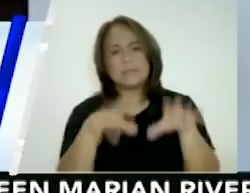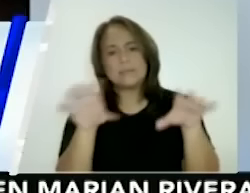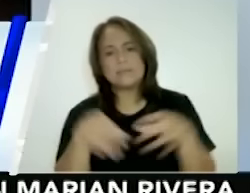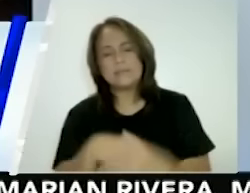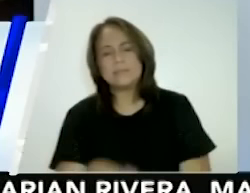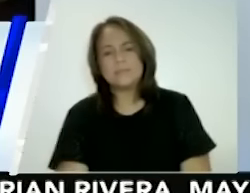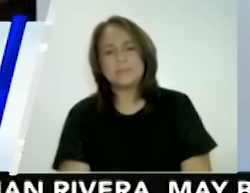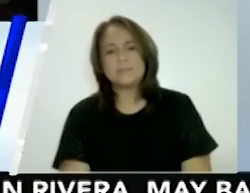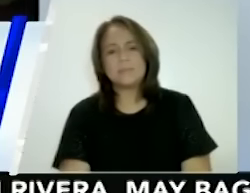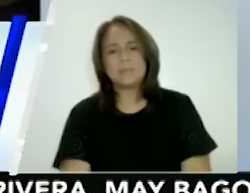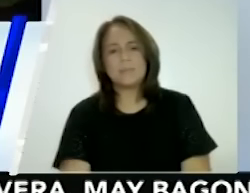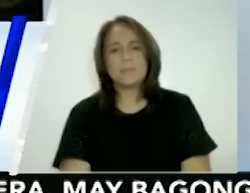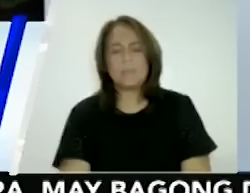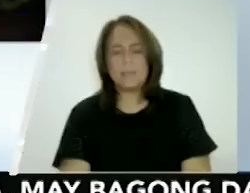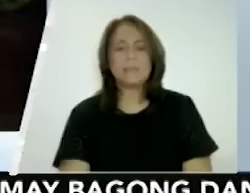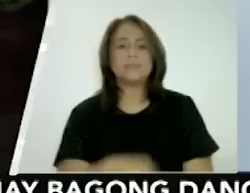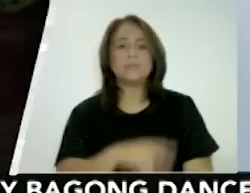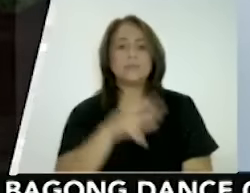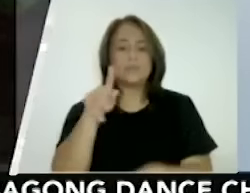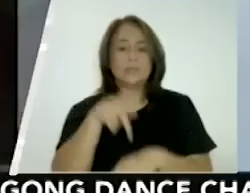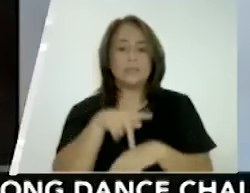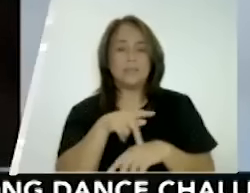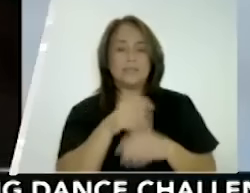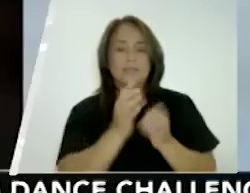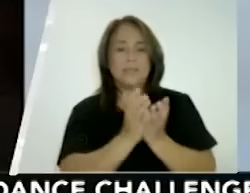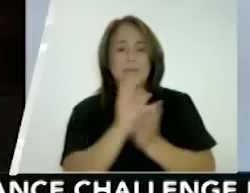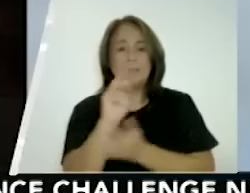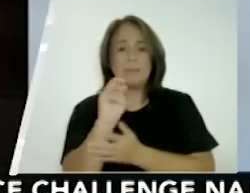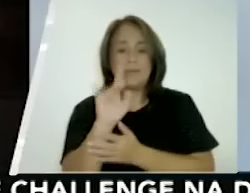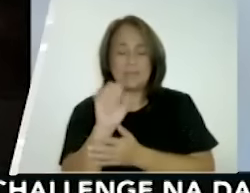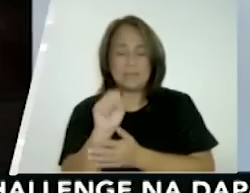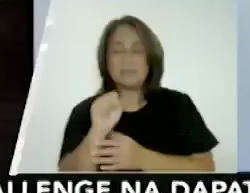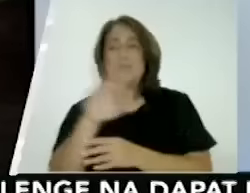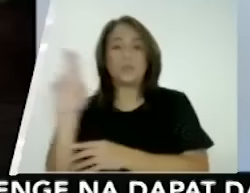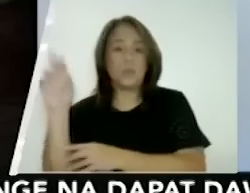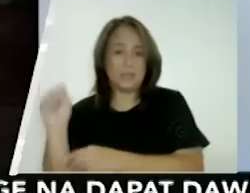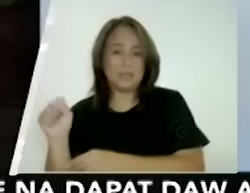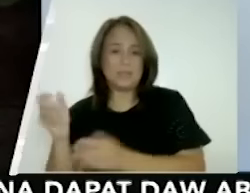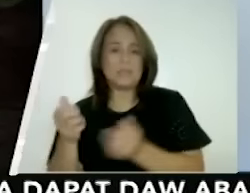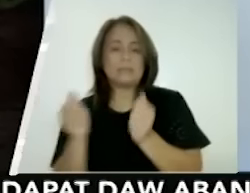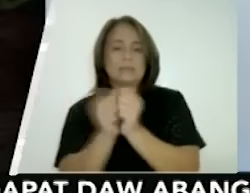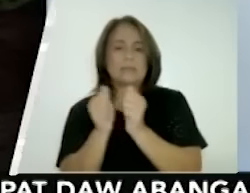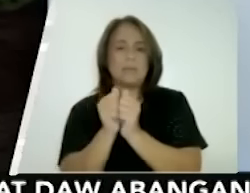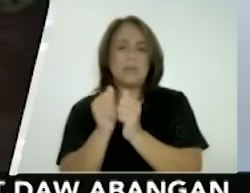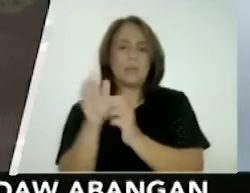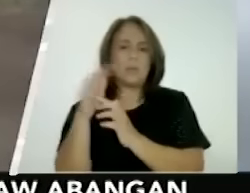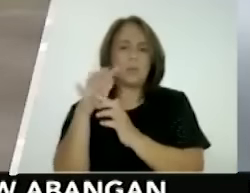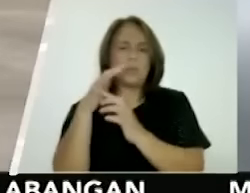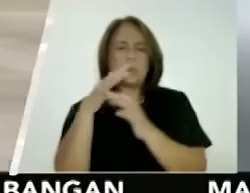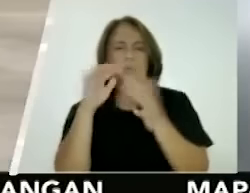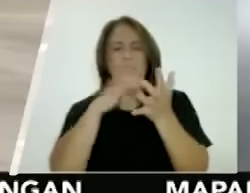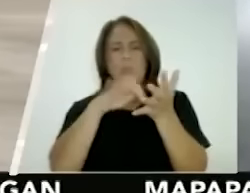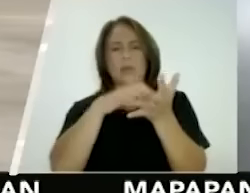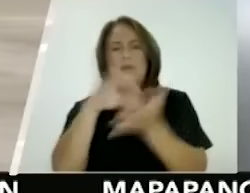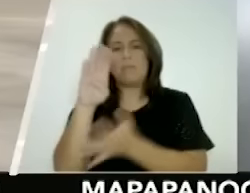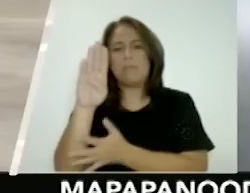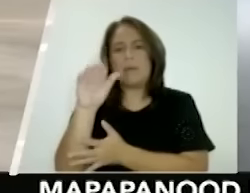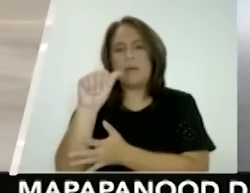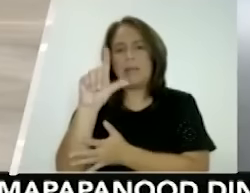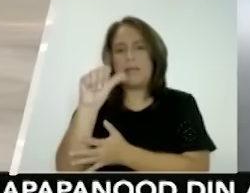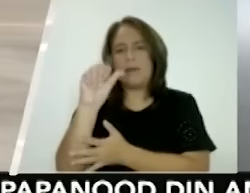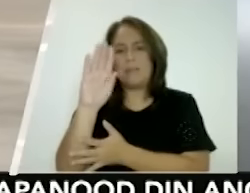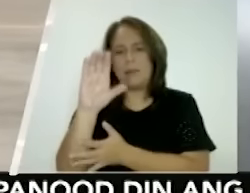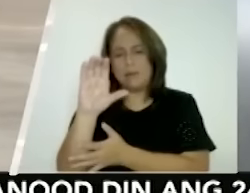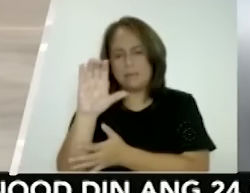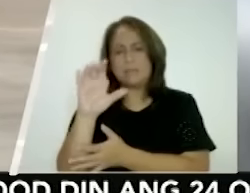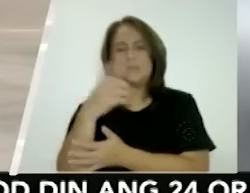mga taga-Philippine Marines at US Marine Corps sumabak sa air assault exercise sa Balabac Island, Palawan. Ginamit sa pagsasanayan